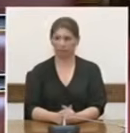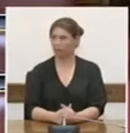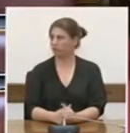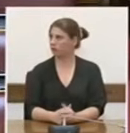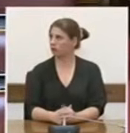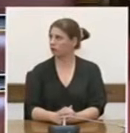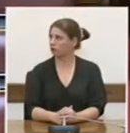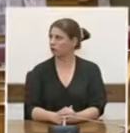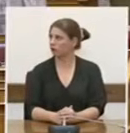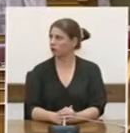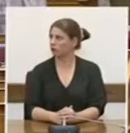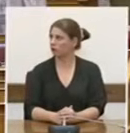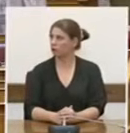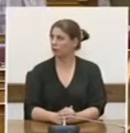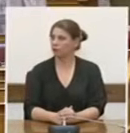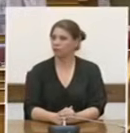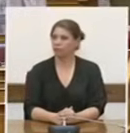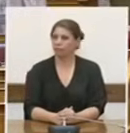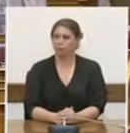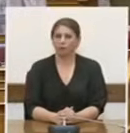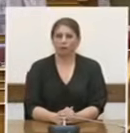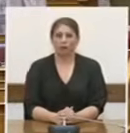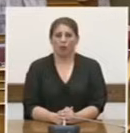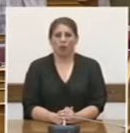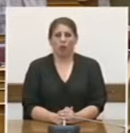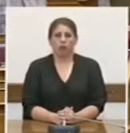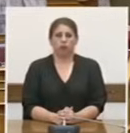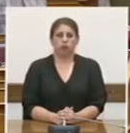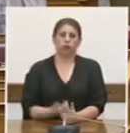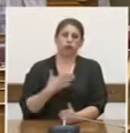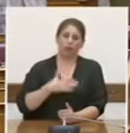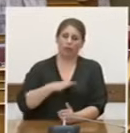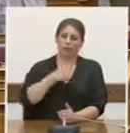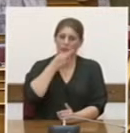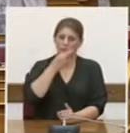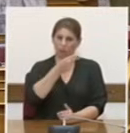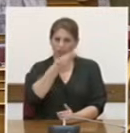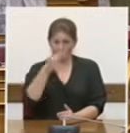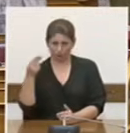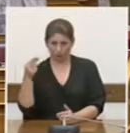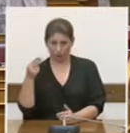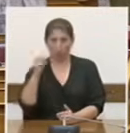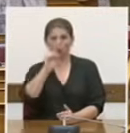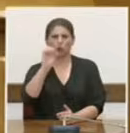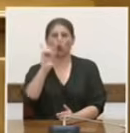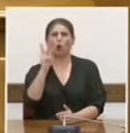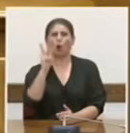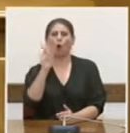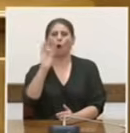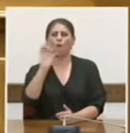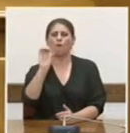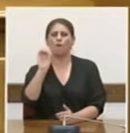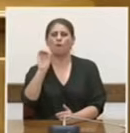Θα ήθελα να χρησιμοποιήσω μία ρίση του Σοφοκλέους. Κανένα ψέμα δεν αντέχει στην αλήθεια και στον